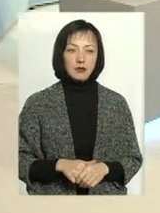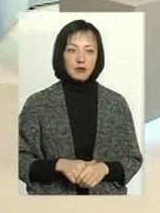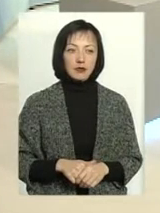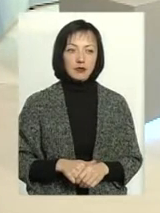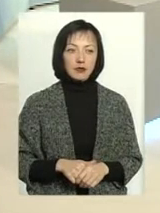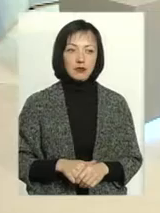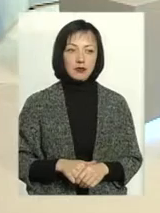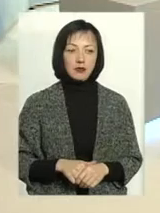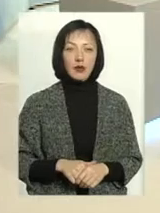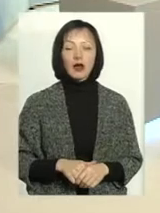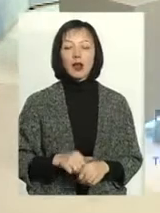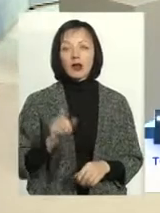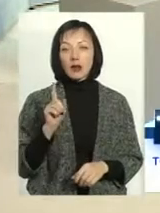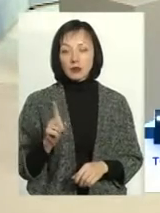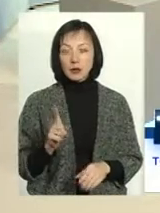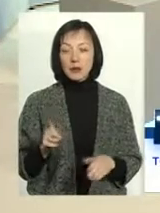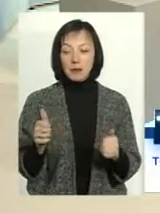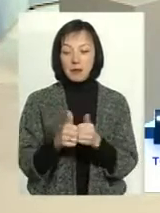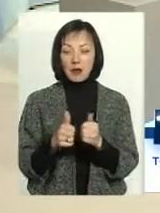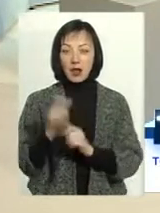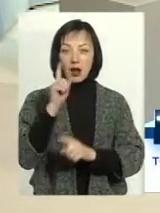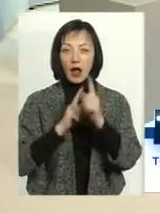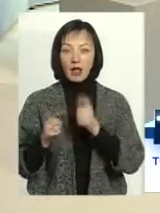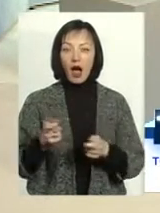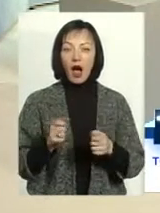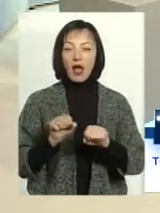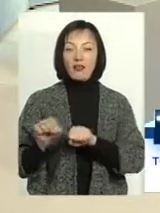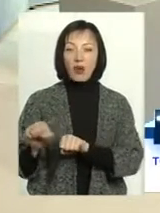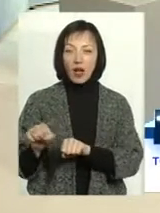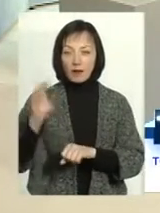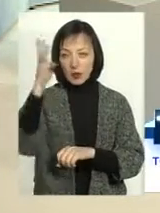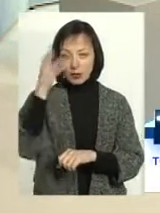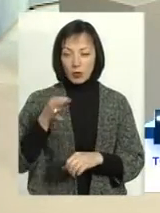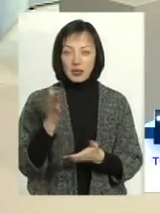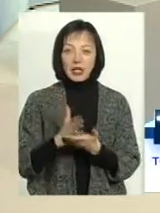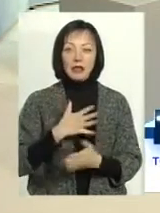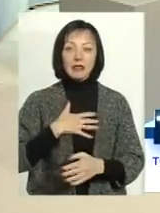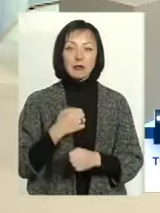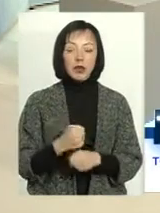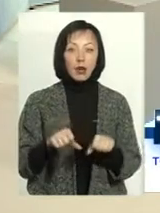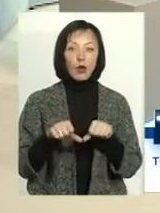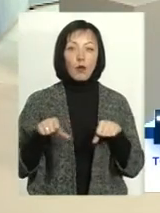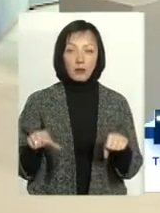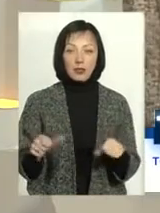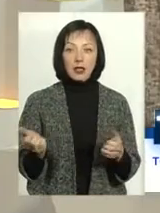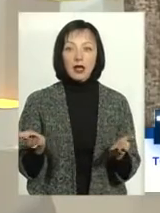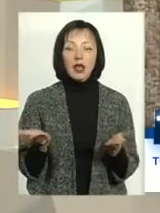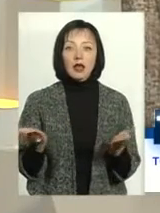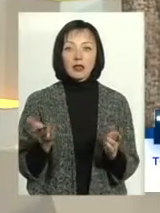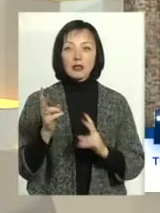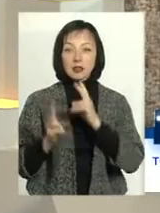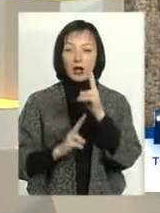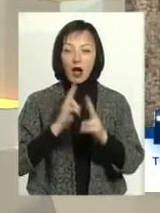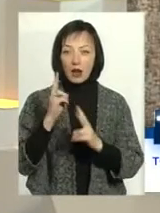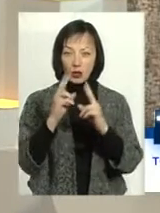членів чи при Раді адвокатів Хмельницької області і ота дисциплінарна комісія. До речі, які скарги